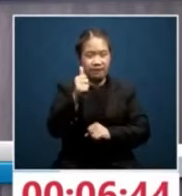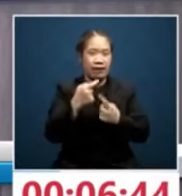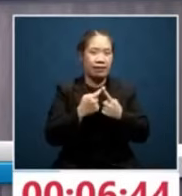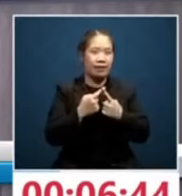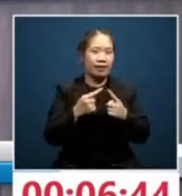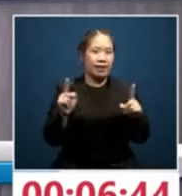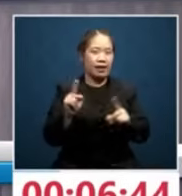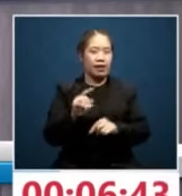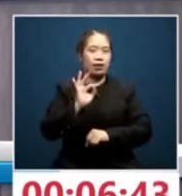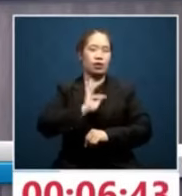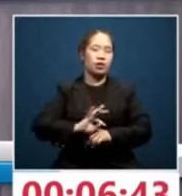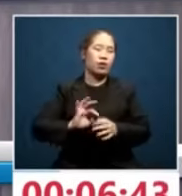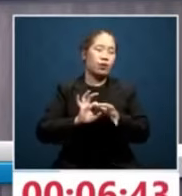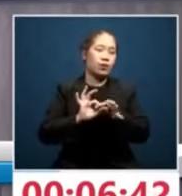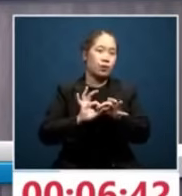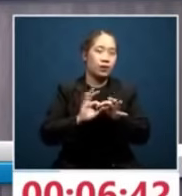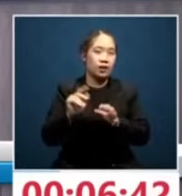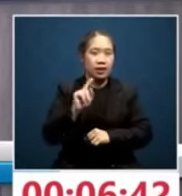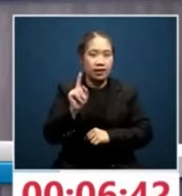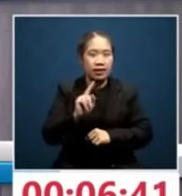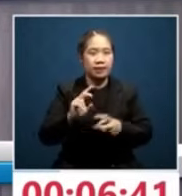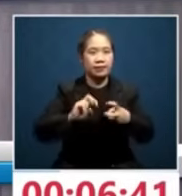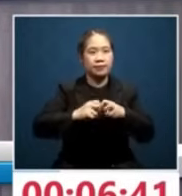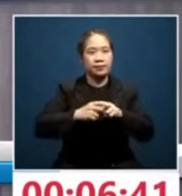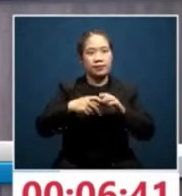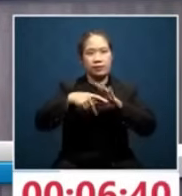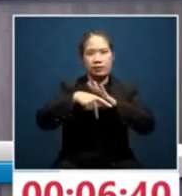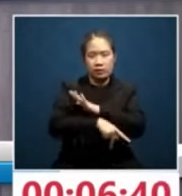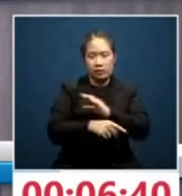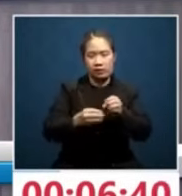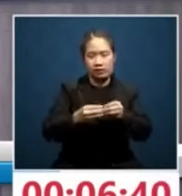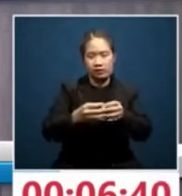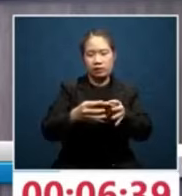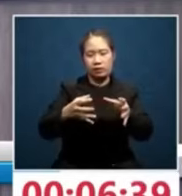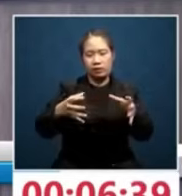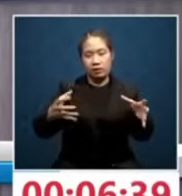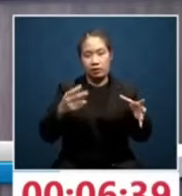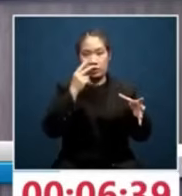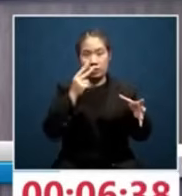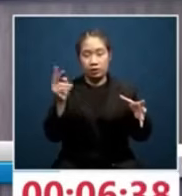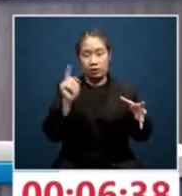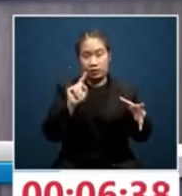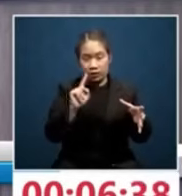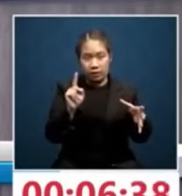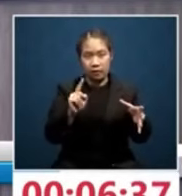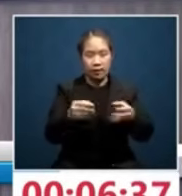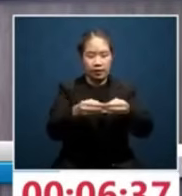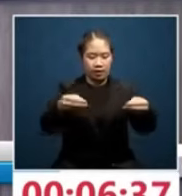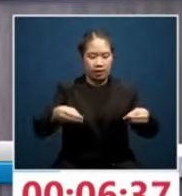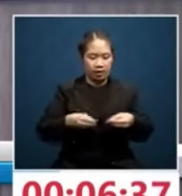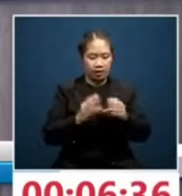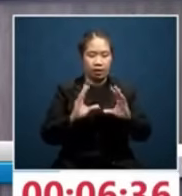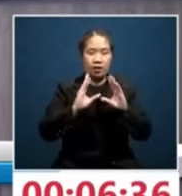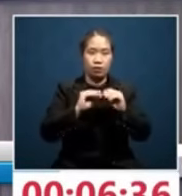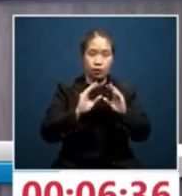ทยมาเลเซียครับซึ่งวันนี้ครับหลายอย่างก็มีความคืบหน้าขึ้นเช่นบางครั้งนะครับจะมีการลาด